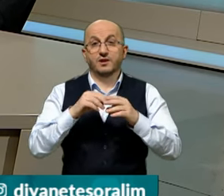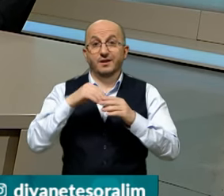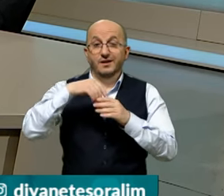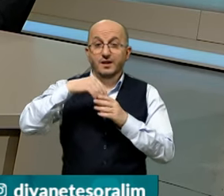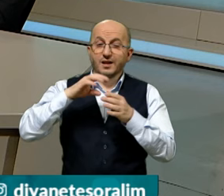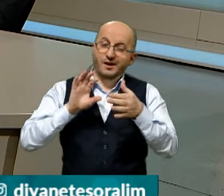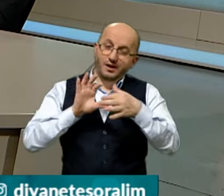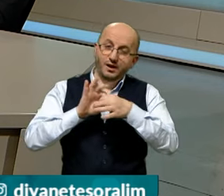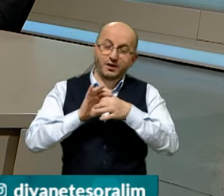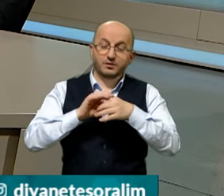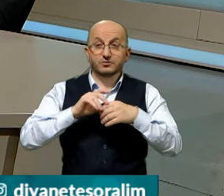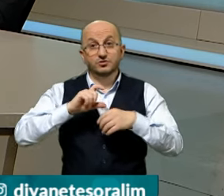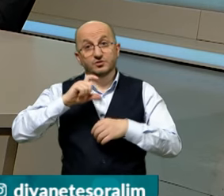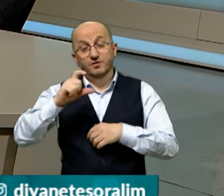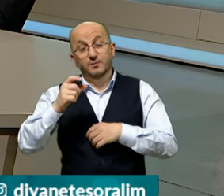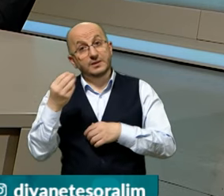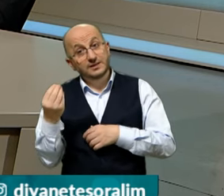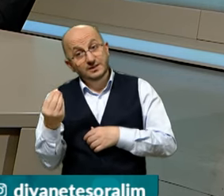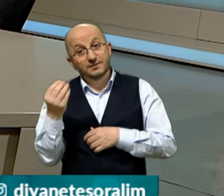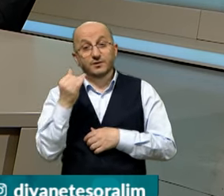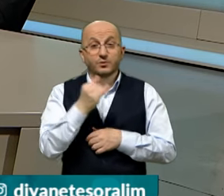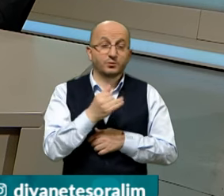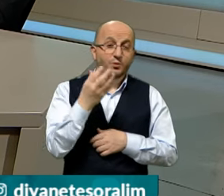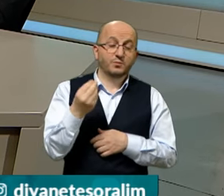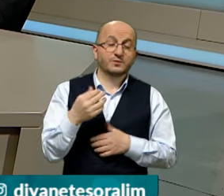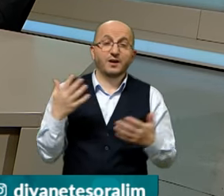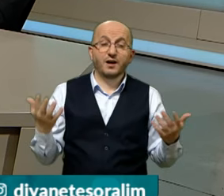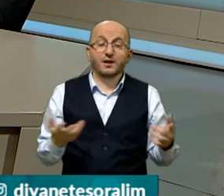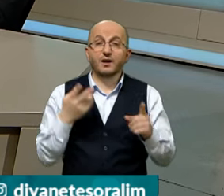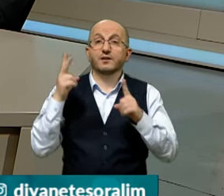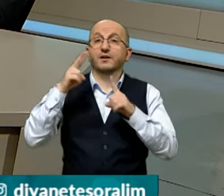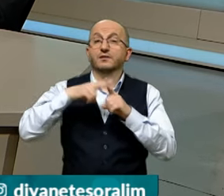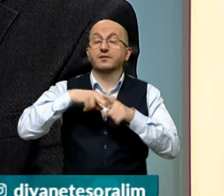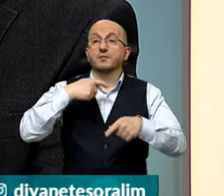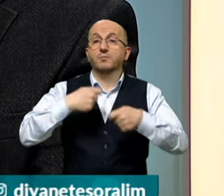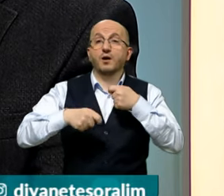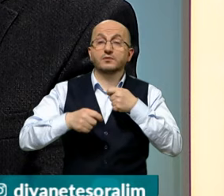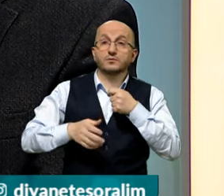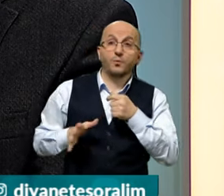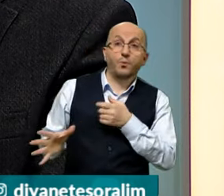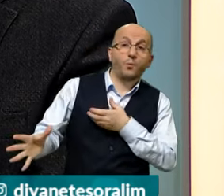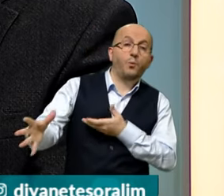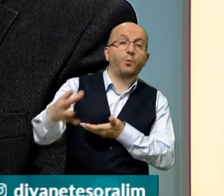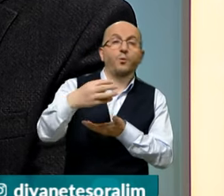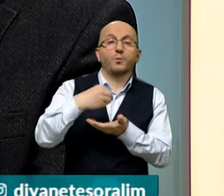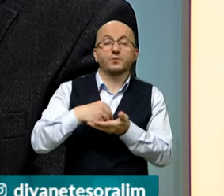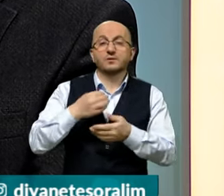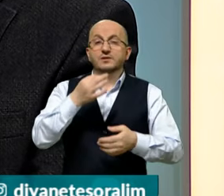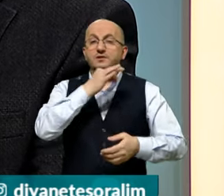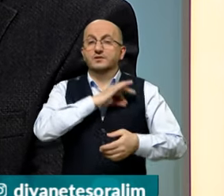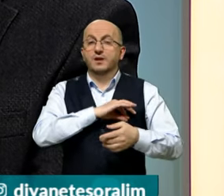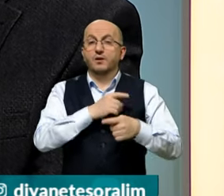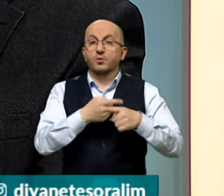cevabı mızın olumlu veya olumsuz olması eğer katılım bankaları toplumdan topladıkları bu kar